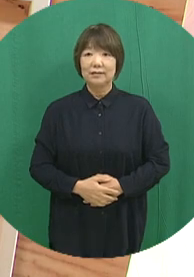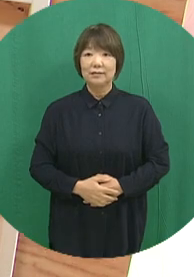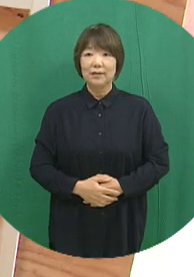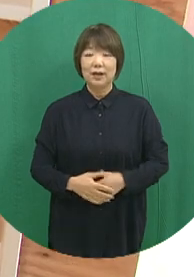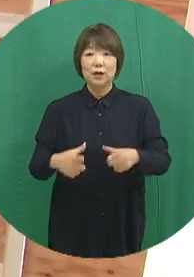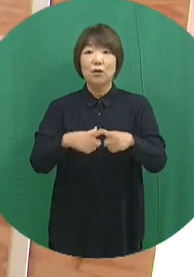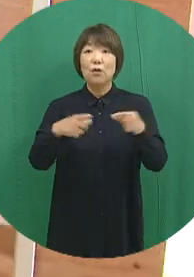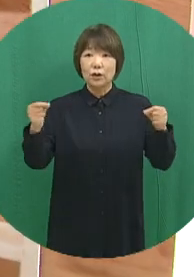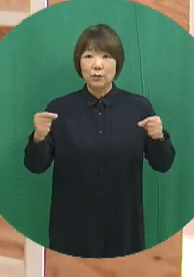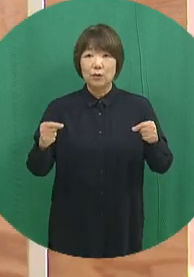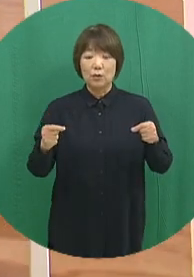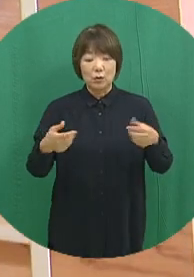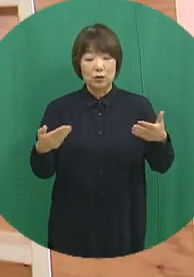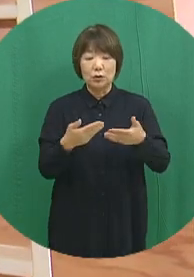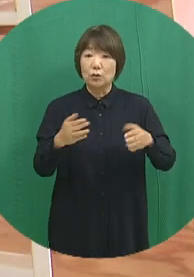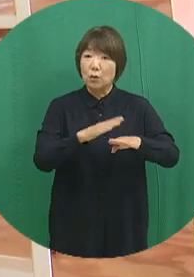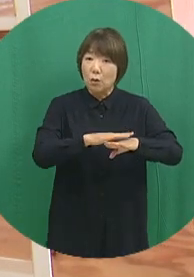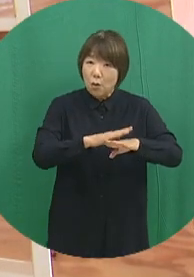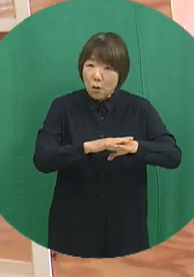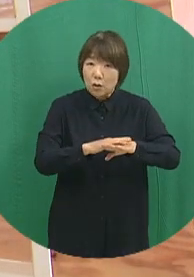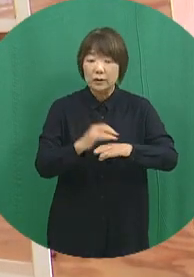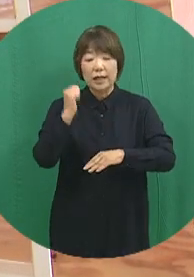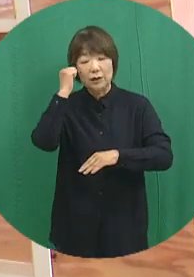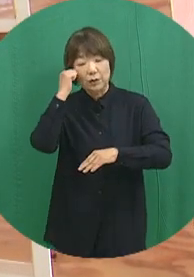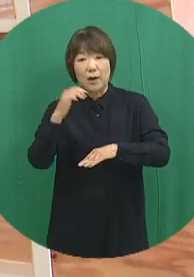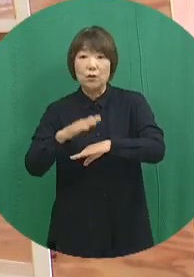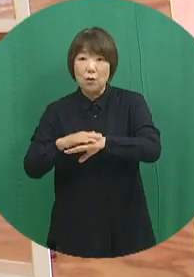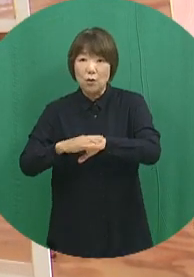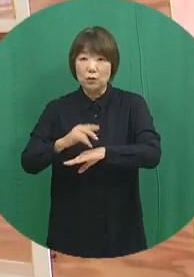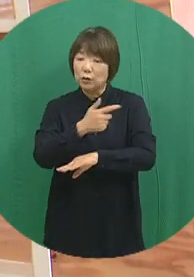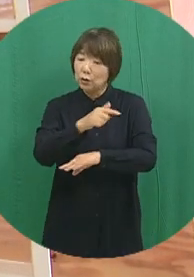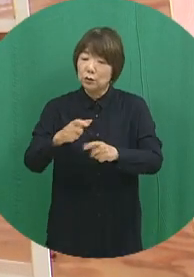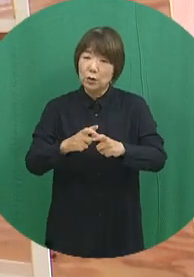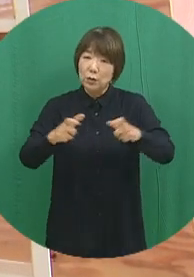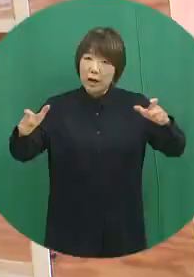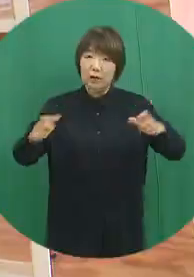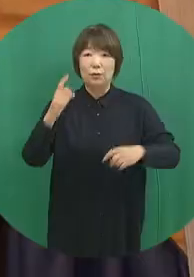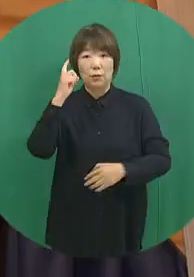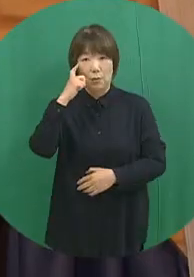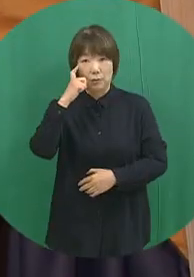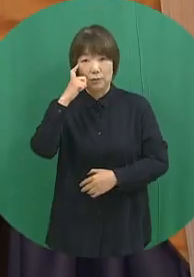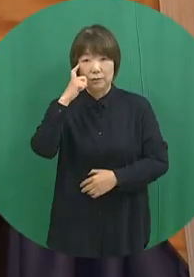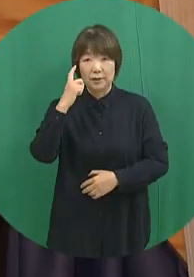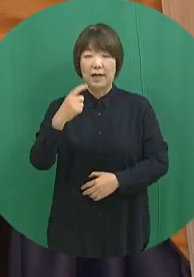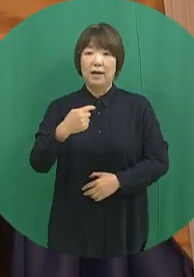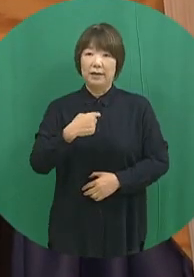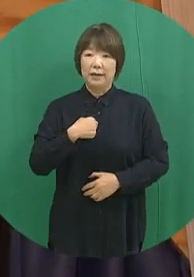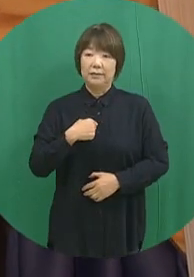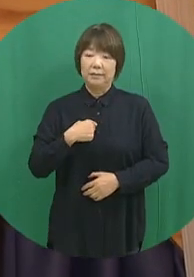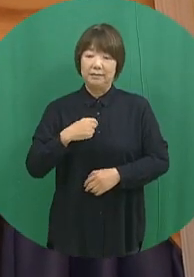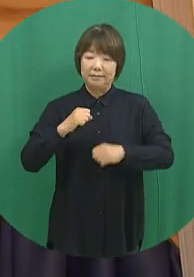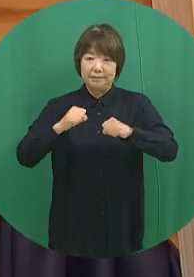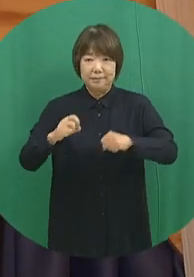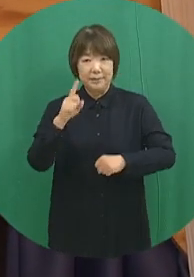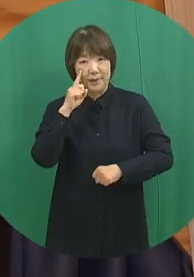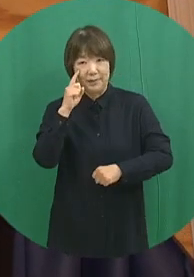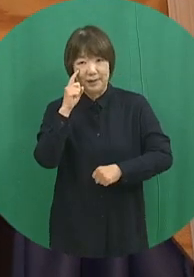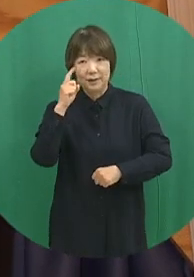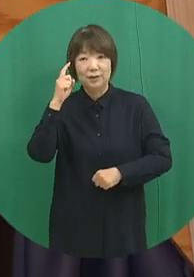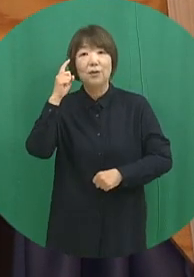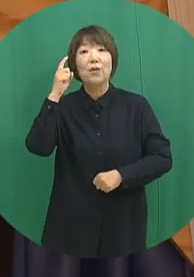本でもこういう働き方とか滞在の仕方っていうのが増えていくんじゃないかなと思って、うちもまあコリビングっていう形で